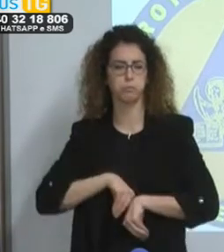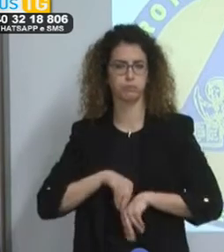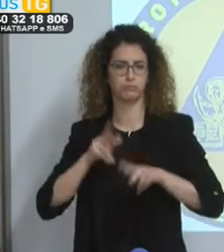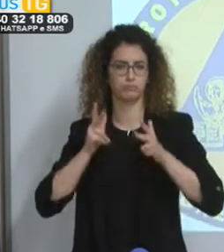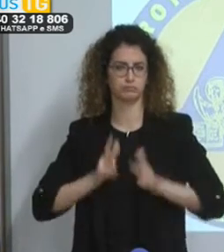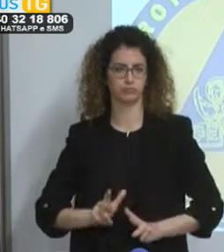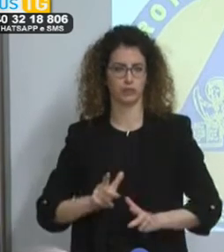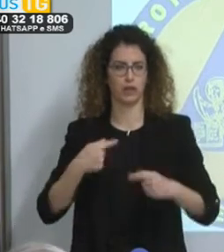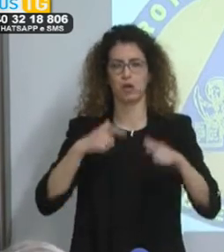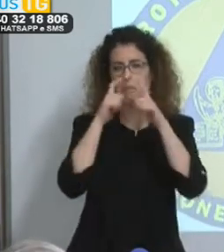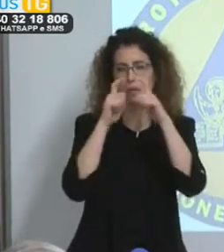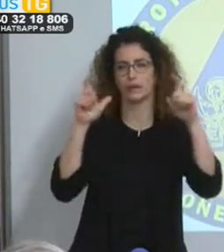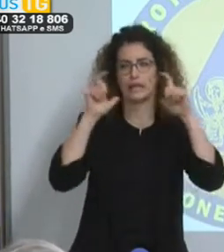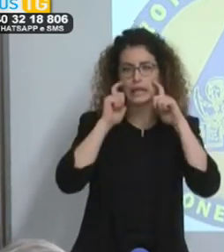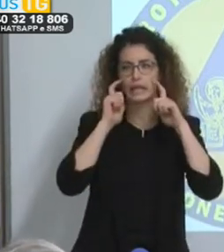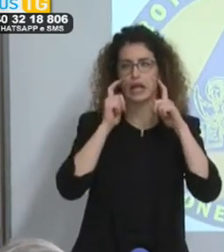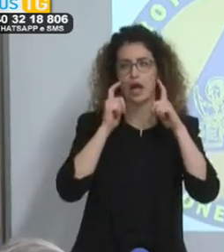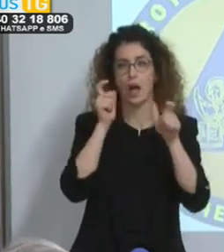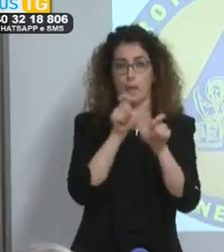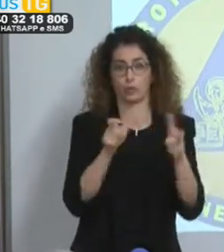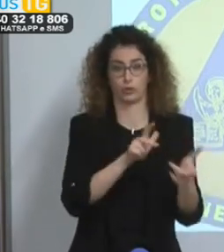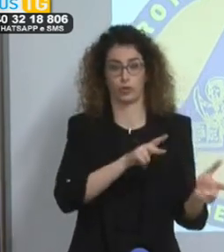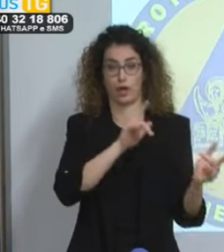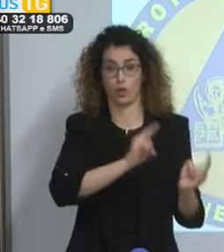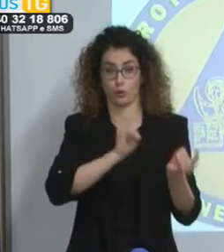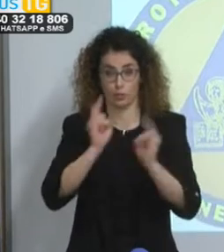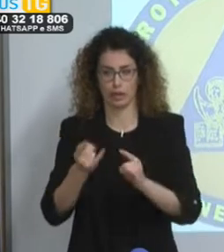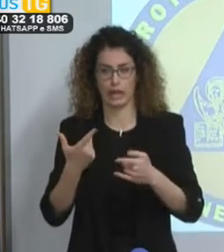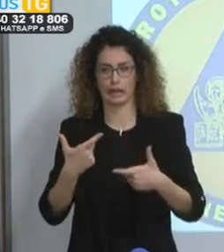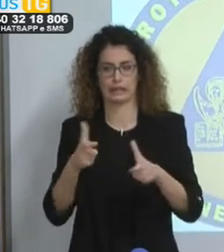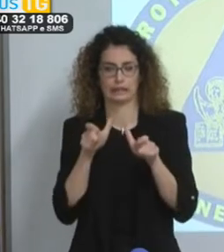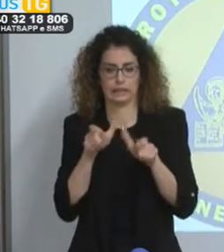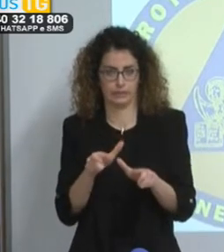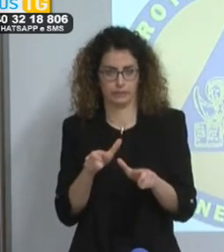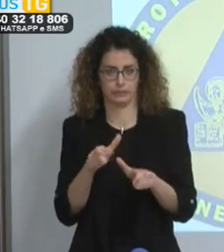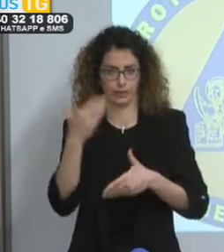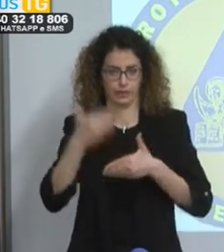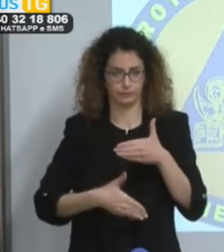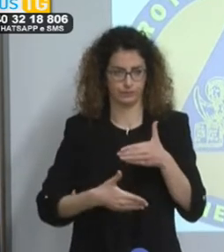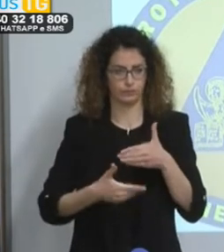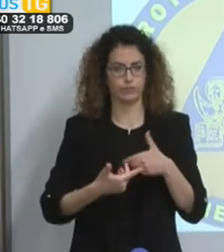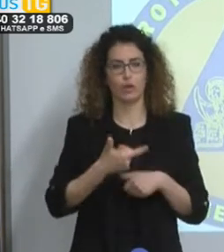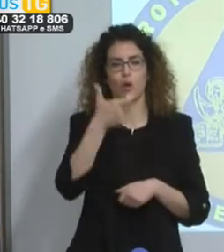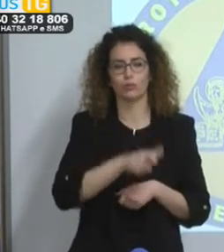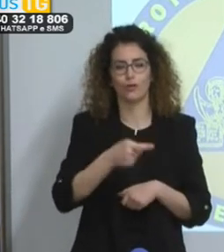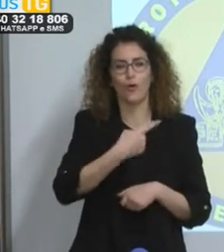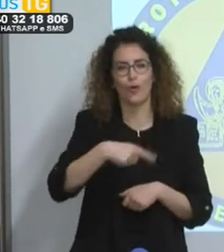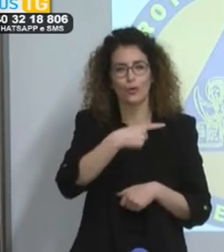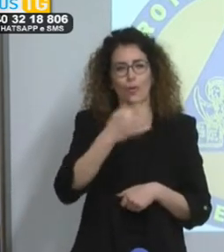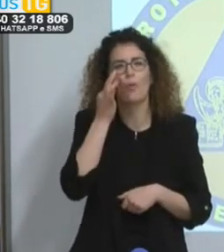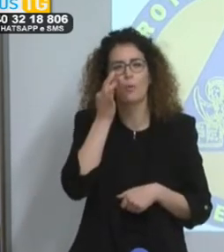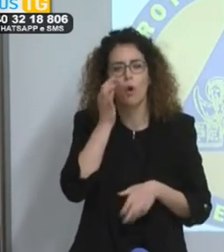parlare di 2000 persone in ospedale, alle restrizioni, però perché siamo un animale molto